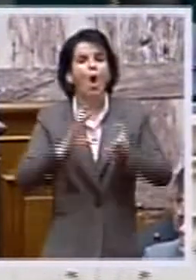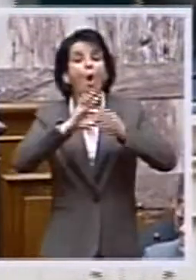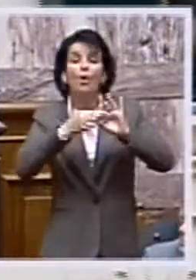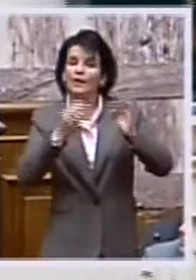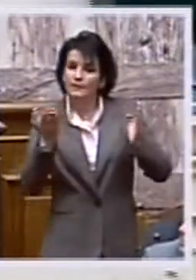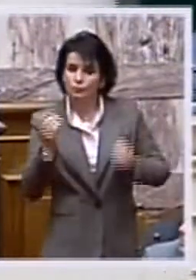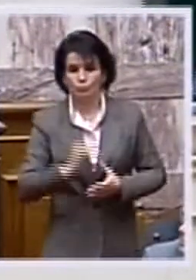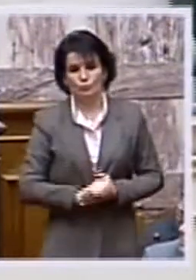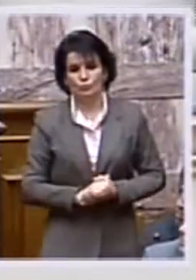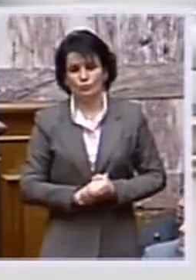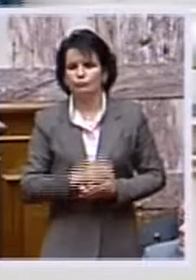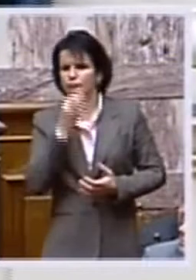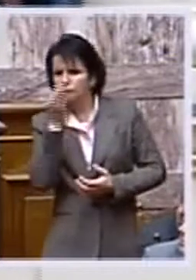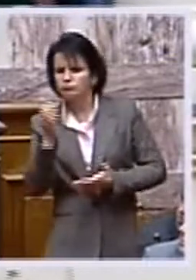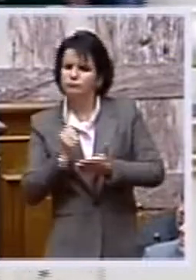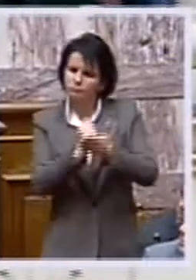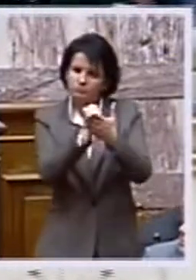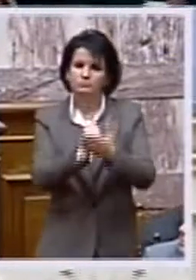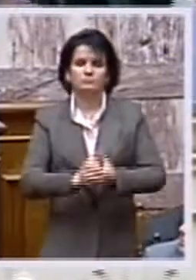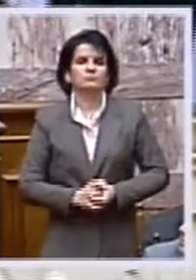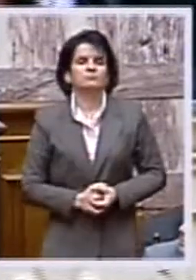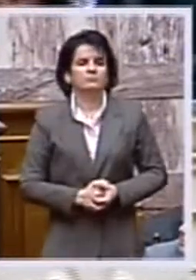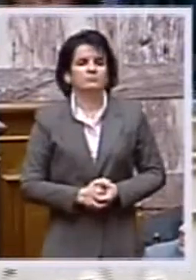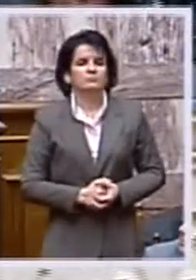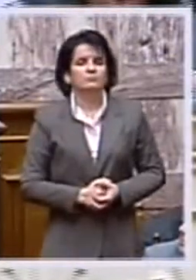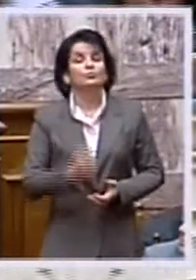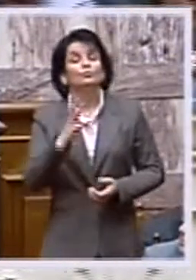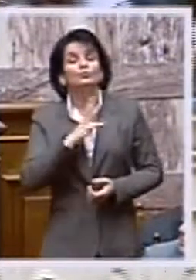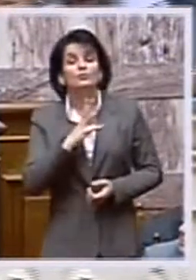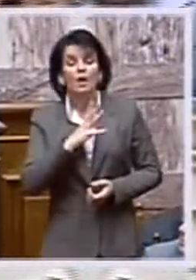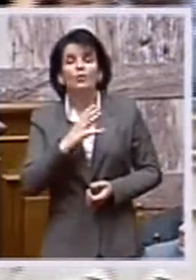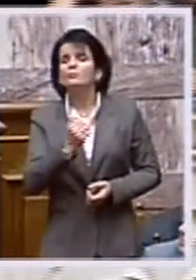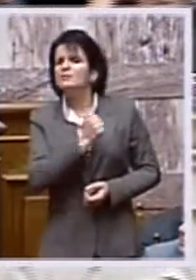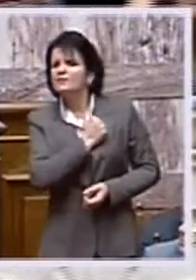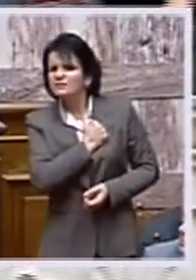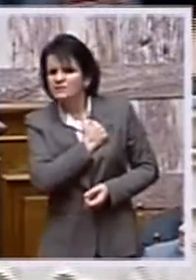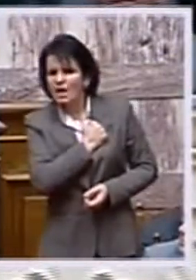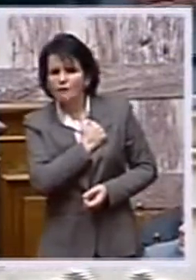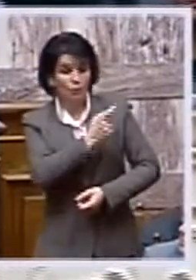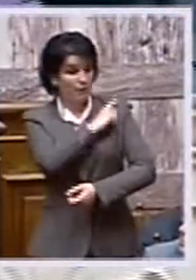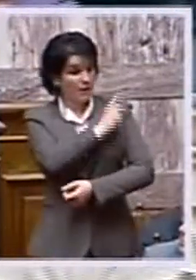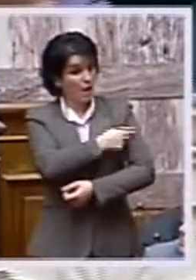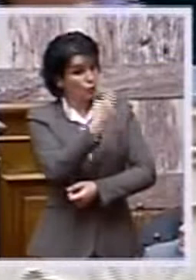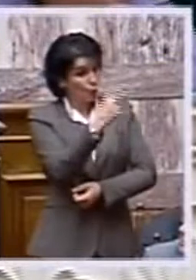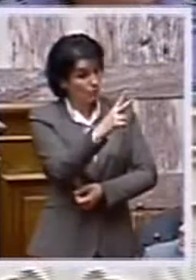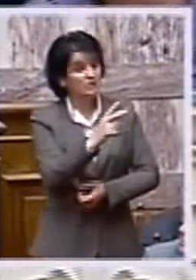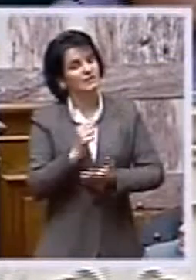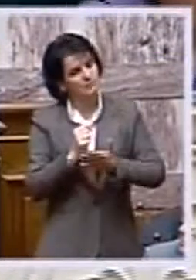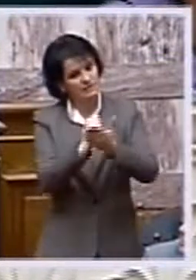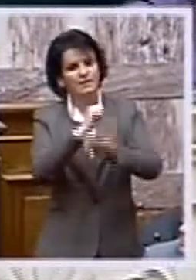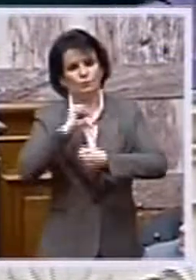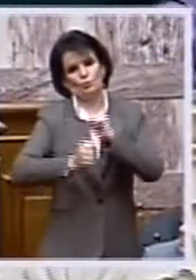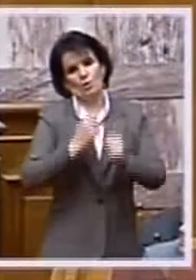οργανισμούς που υποστηρίζουν αθόρυβα τις προσπάθειές σας, τους ανθρώπους που πιστεύουν στις δυνατότητές σας και στηρίζουν τον αγώνα